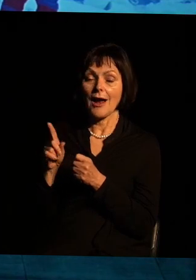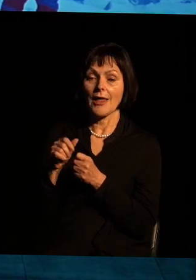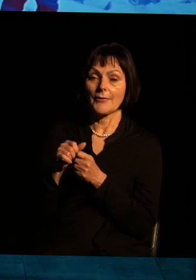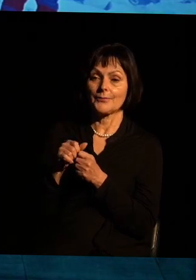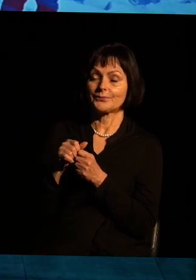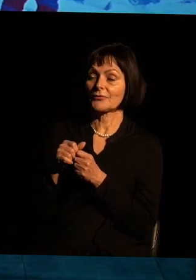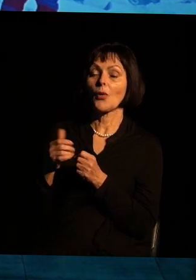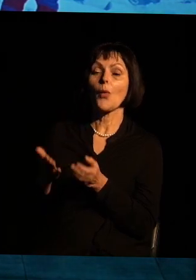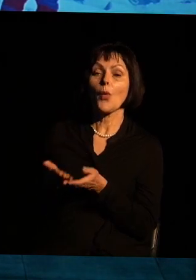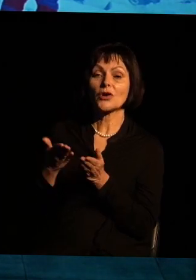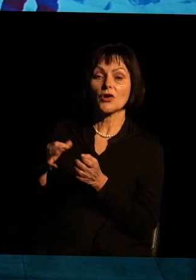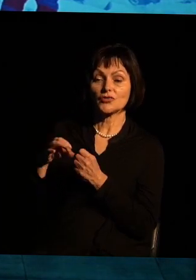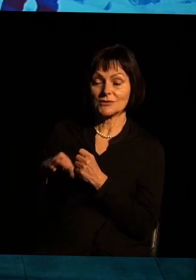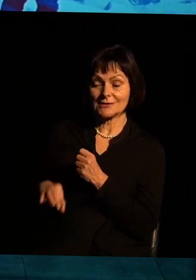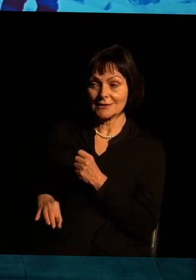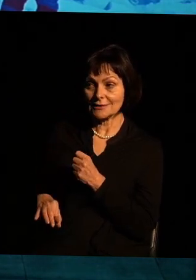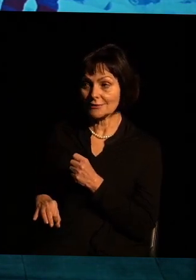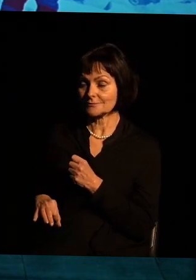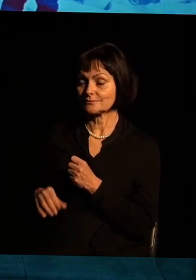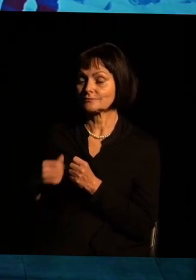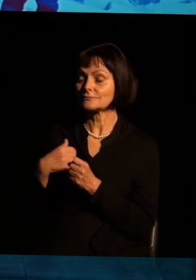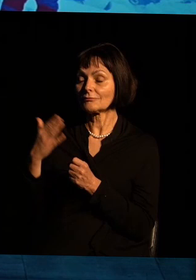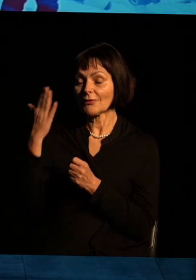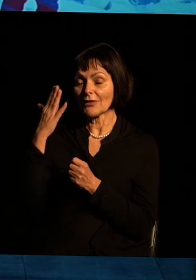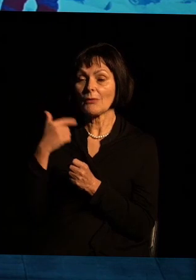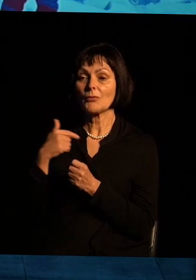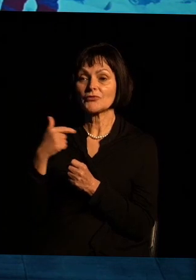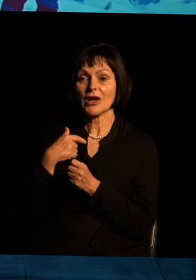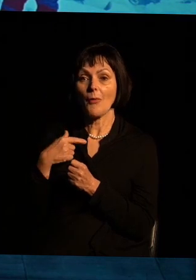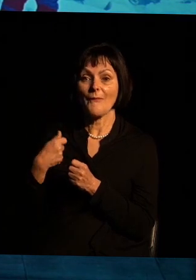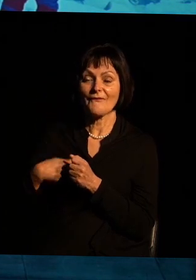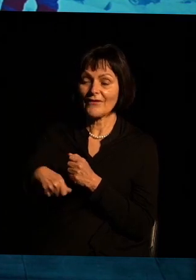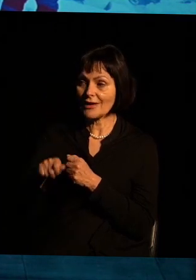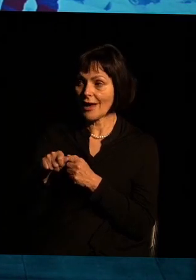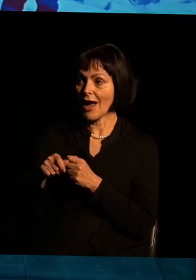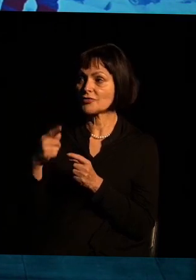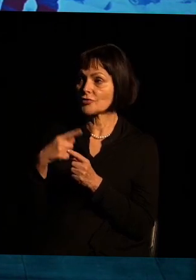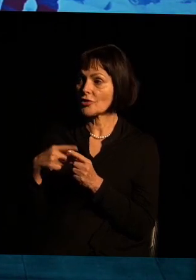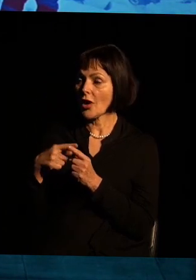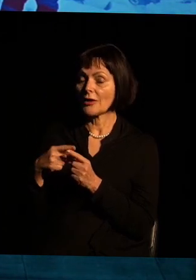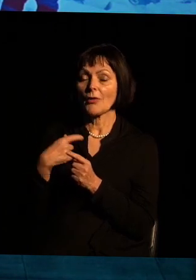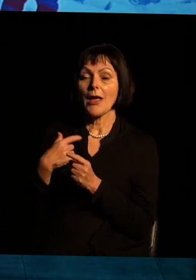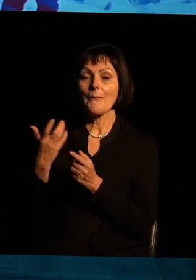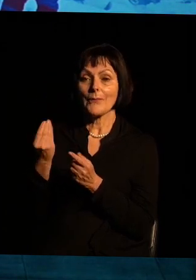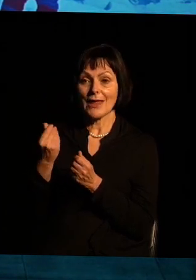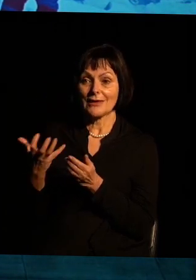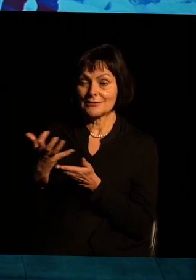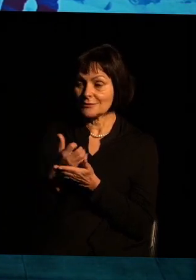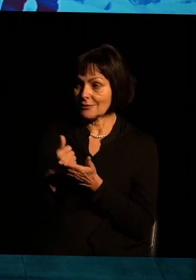jako, że urodził mi się syn, wiadomo, że musiałbym wyjechać, troszeczkę trzeba było tych pieniędzy mieć,